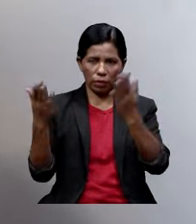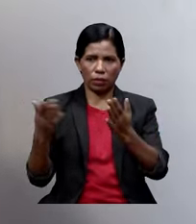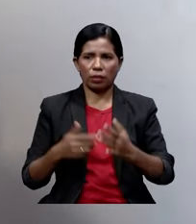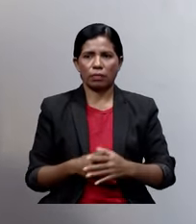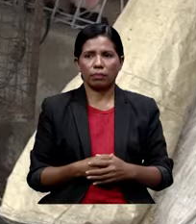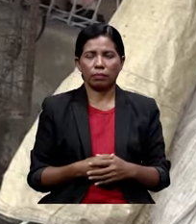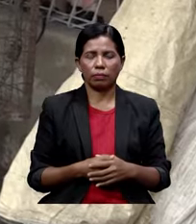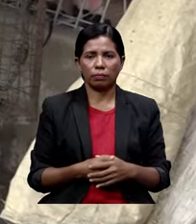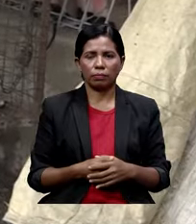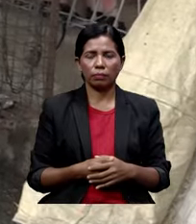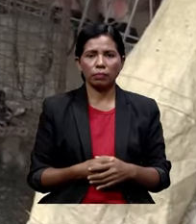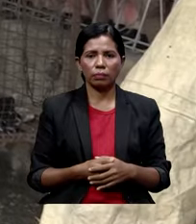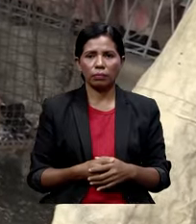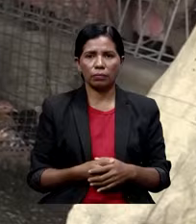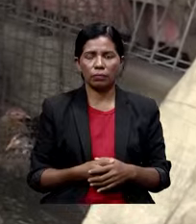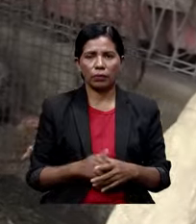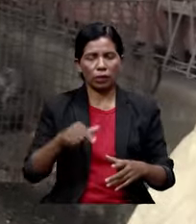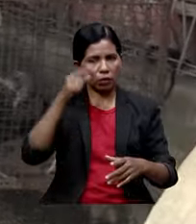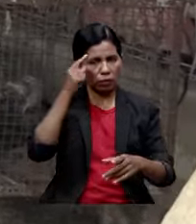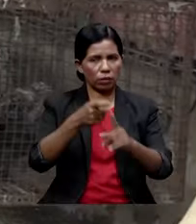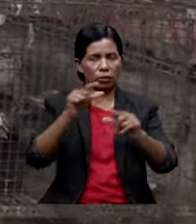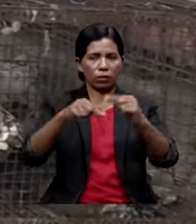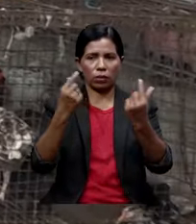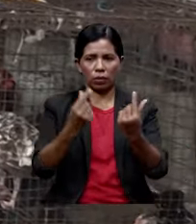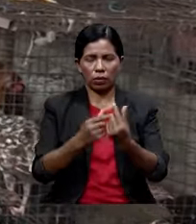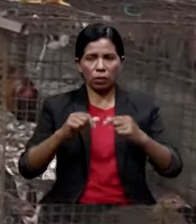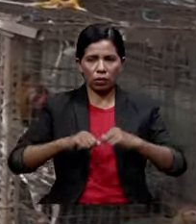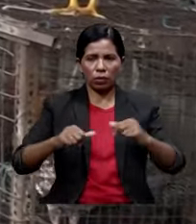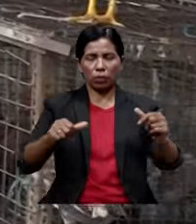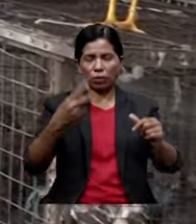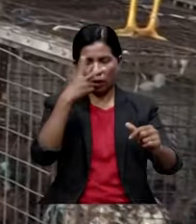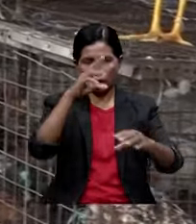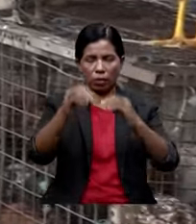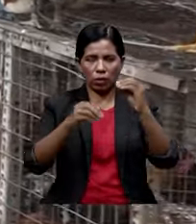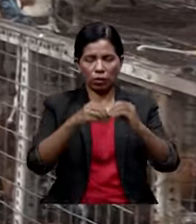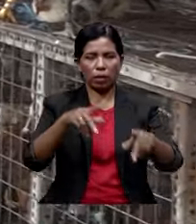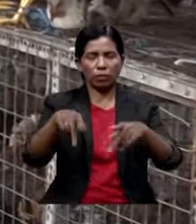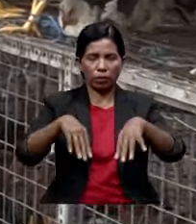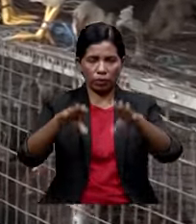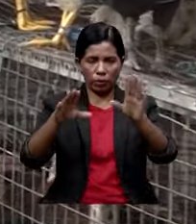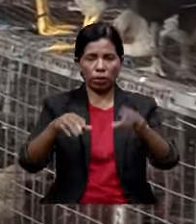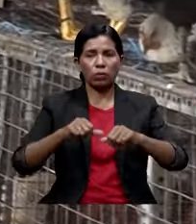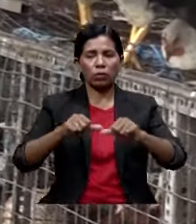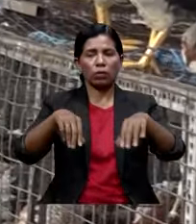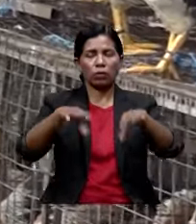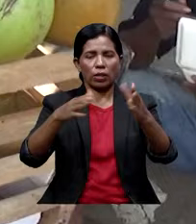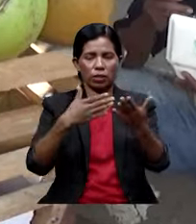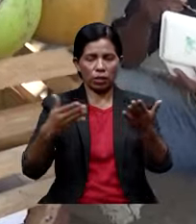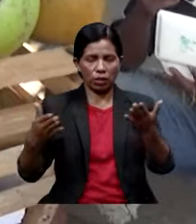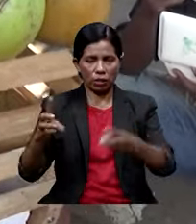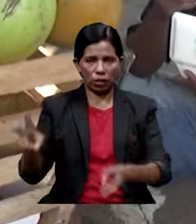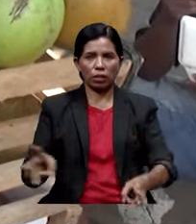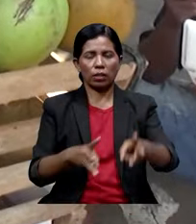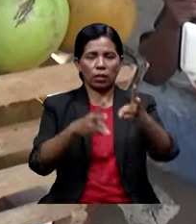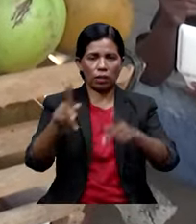tim kita kira be. Dadaune, governo li usa equipa conjunta continua hal operasaun ho di hare vendedor nebe se continua fa ansasan i estrada